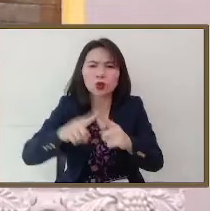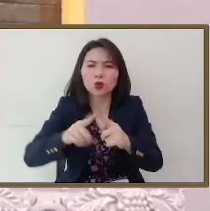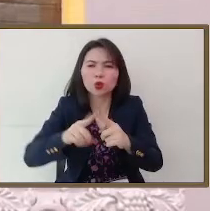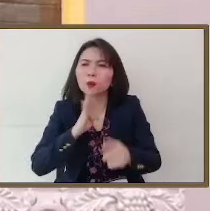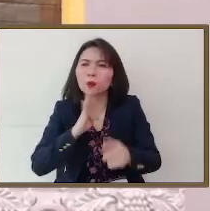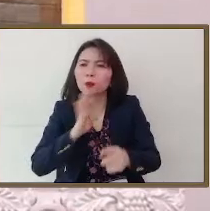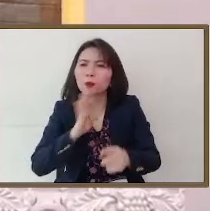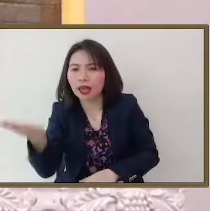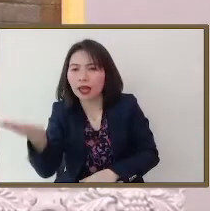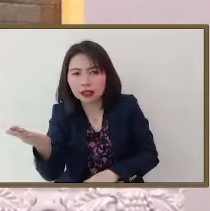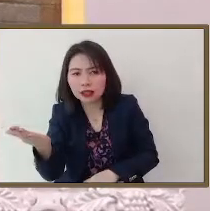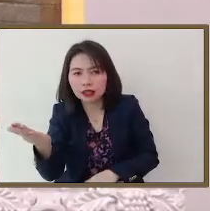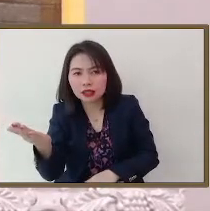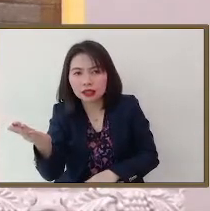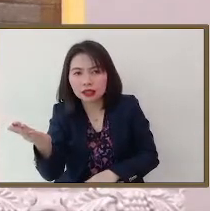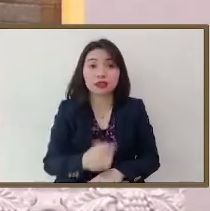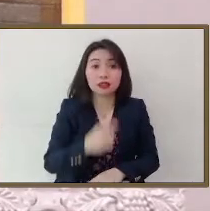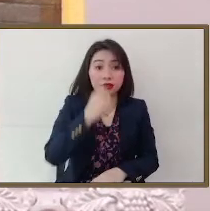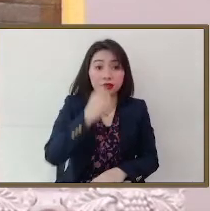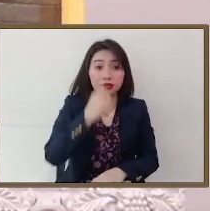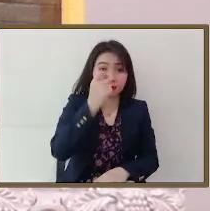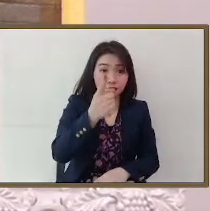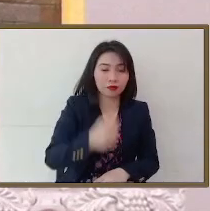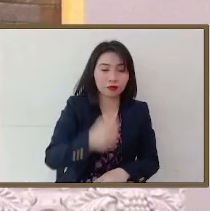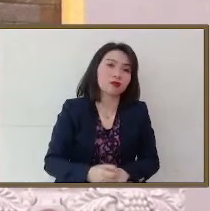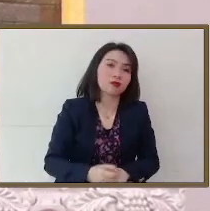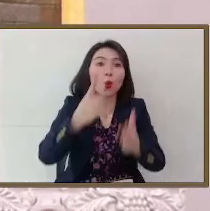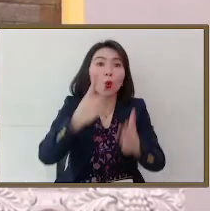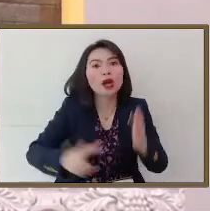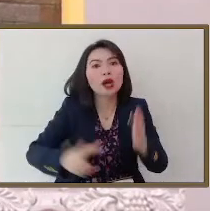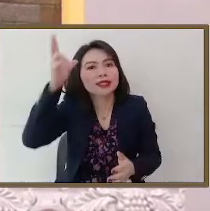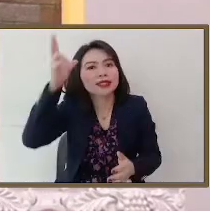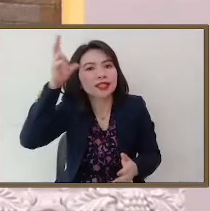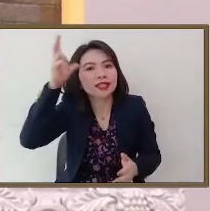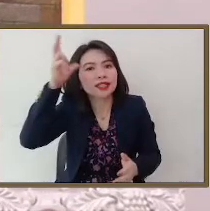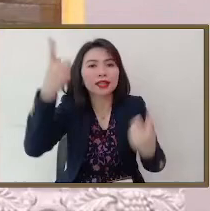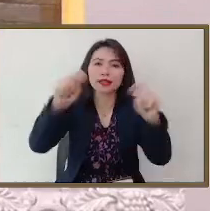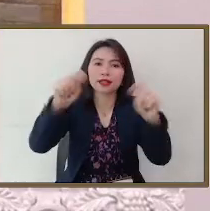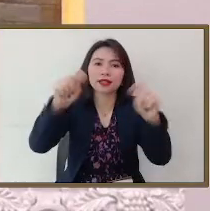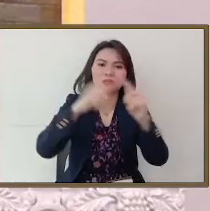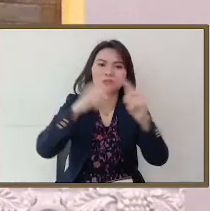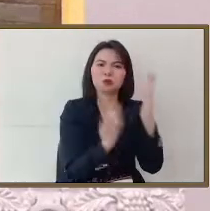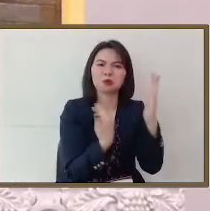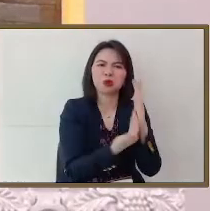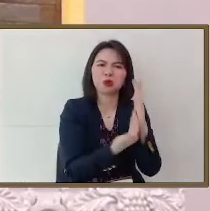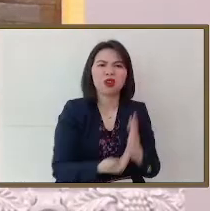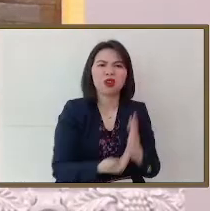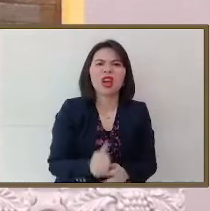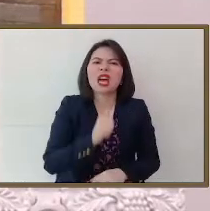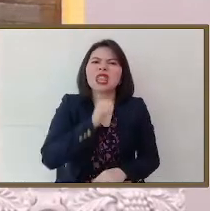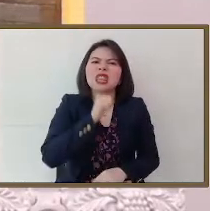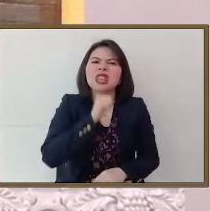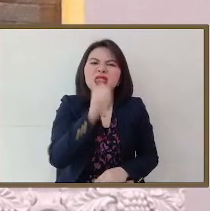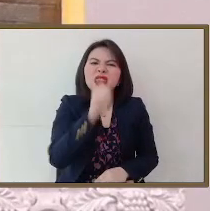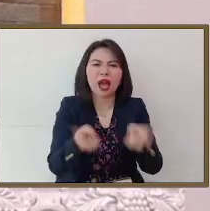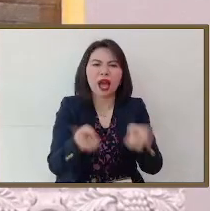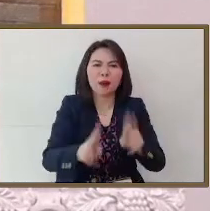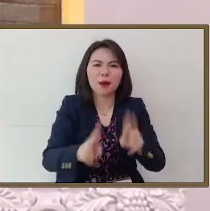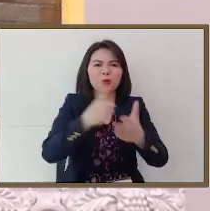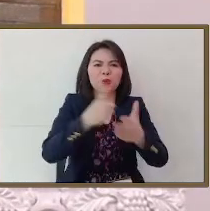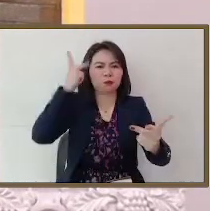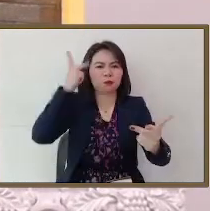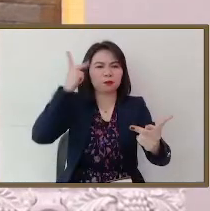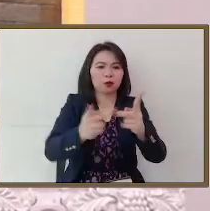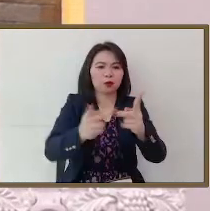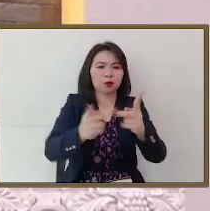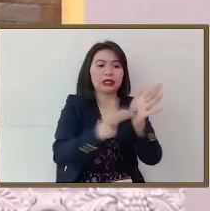You see, do you understand kung ano ang tinatry ng Diablo? Huwag mangyari yung purpose ng pagpatungo ng Panginoong